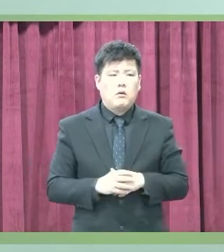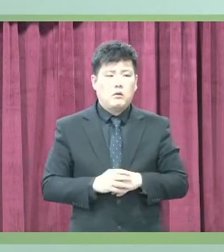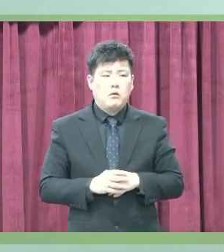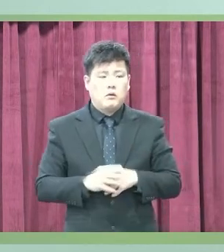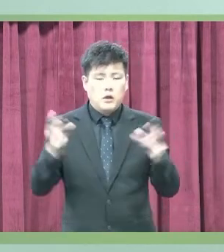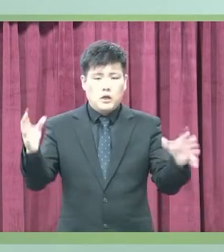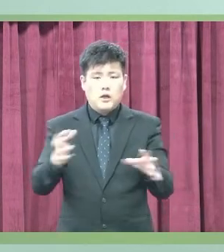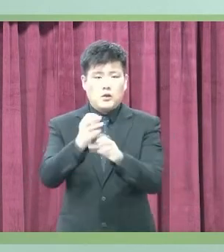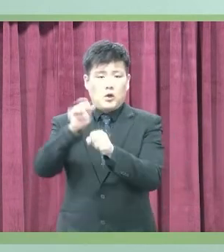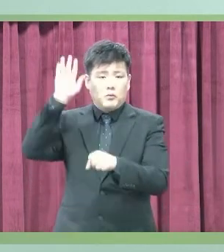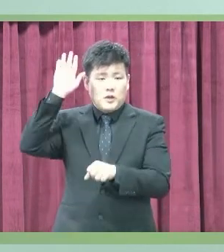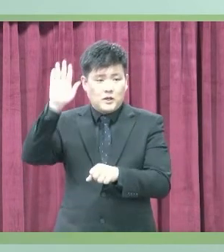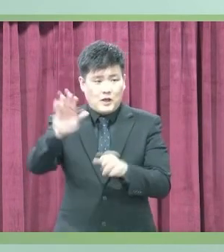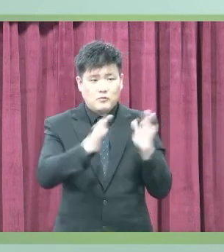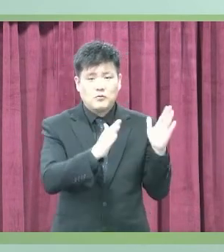향후 계획입니다.